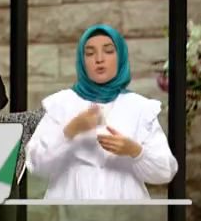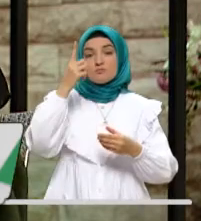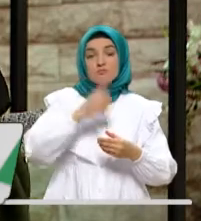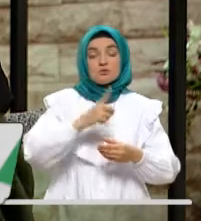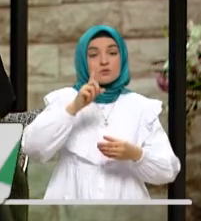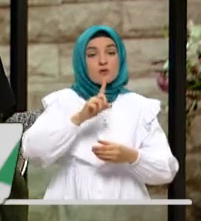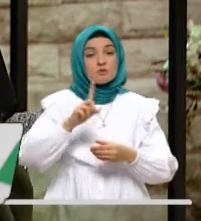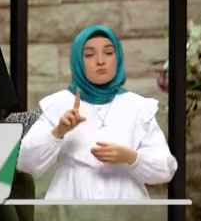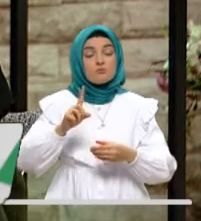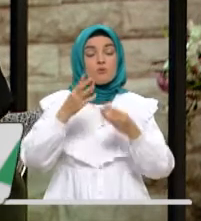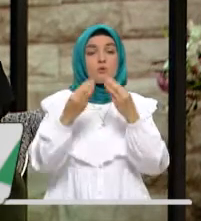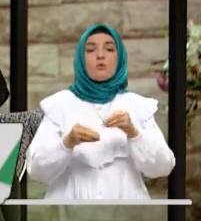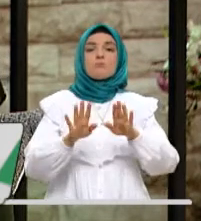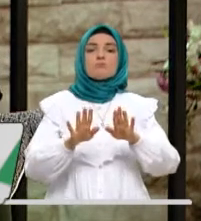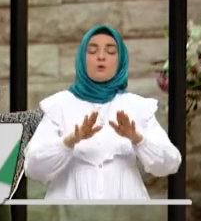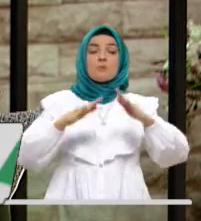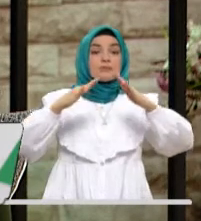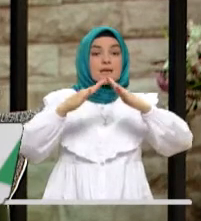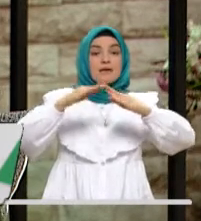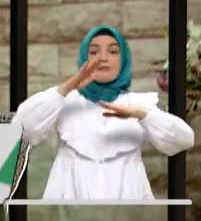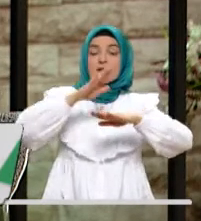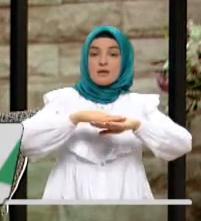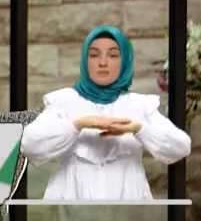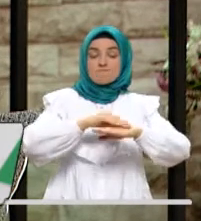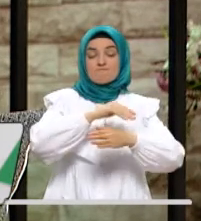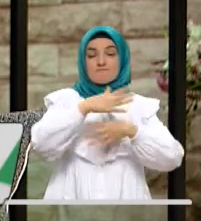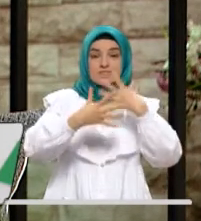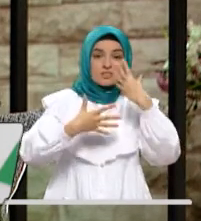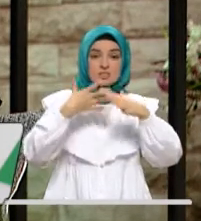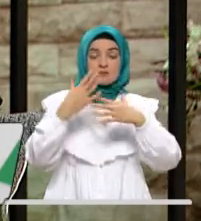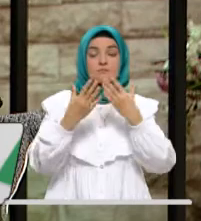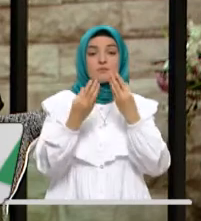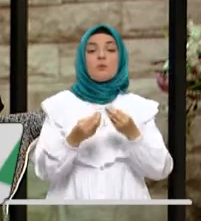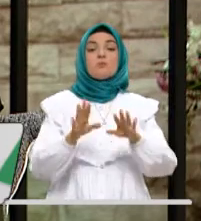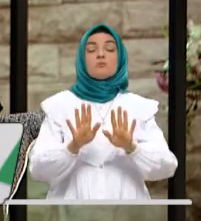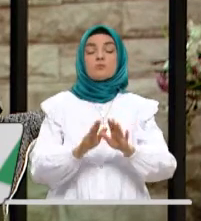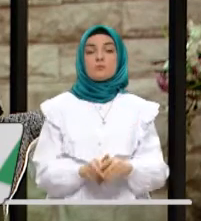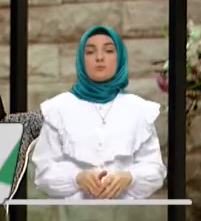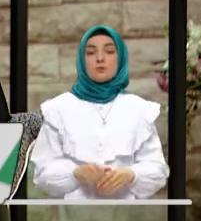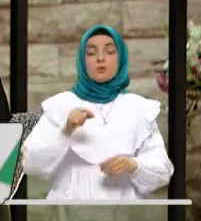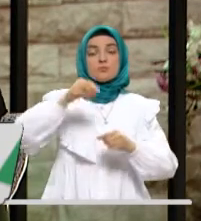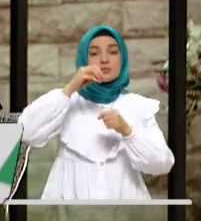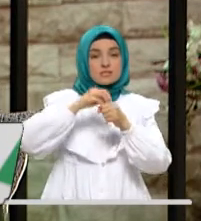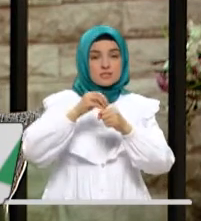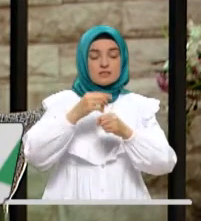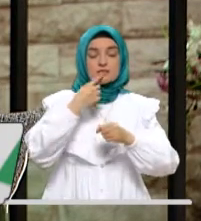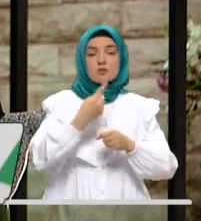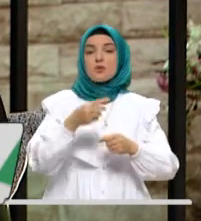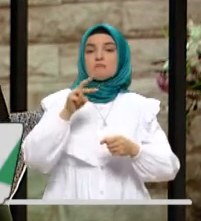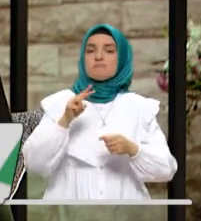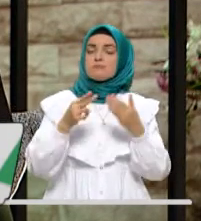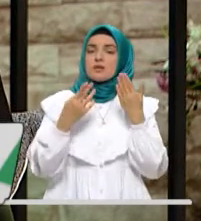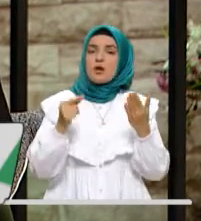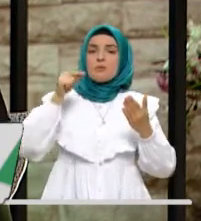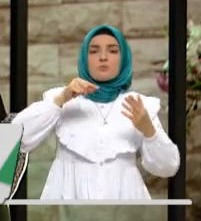bizim evde karıştıracağımız formüllerle çok mümkün olmuyor. Bu açıdan belirttiğim gibi ya